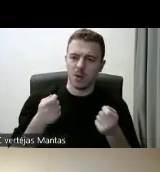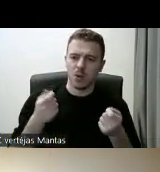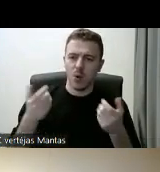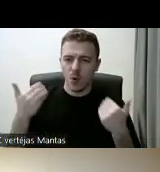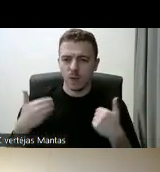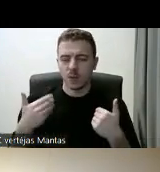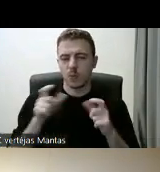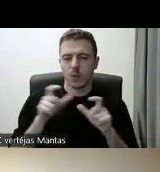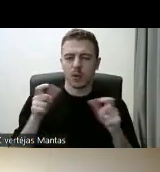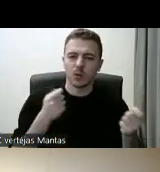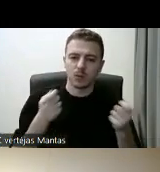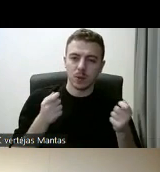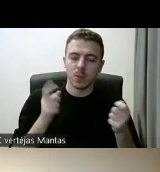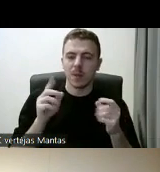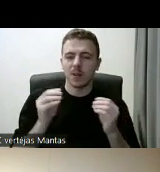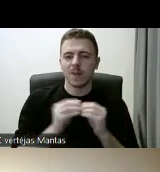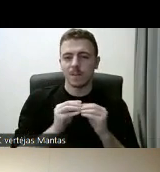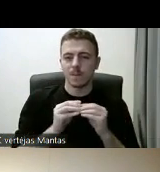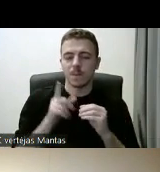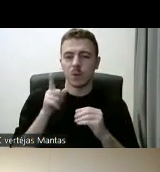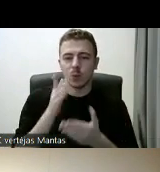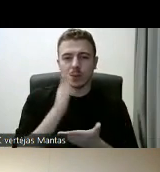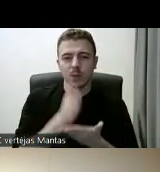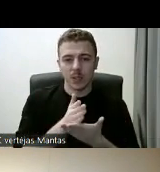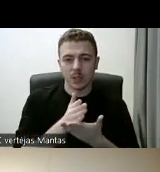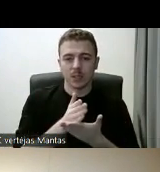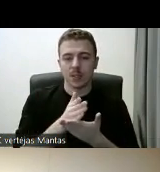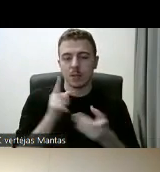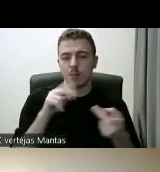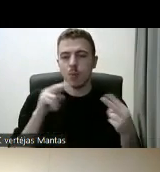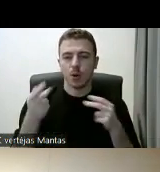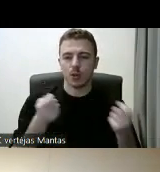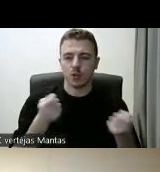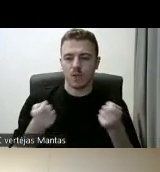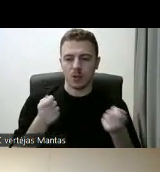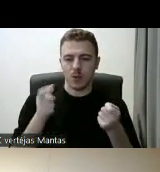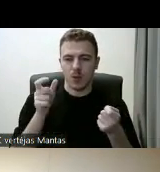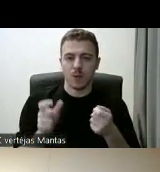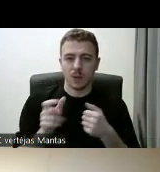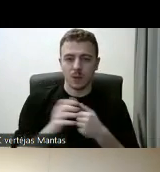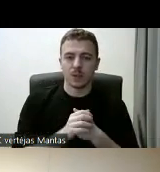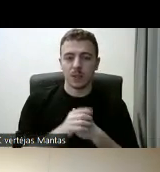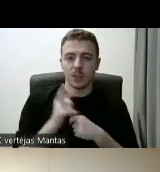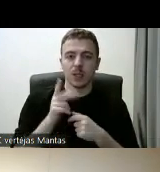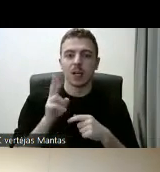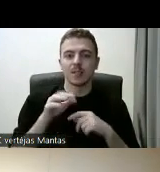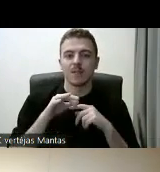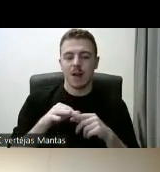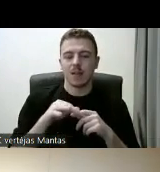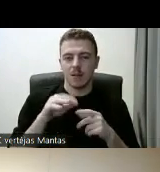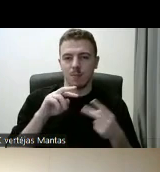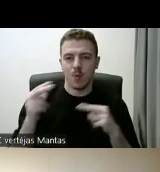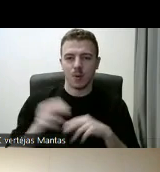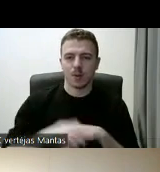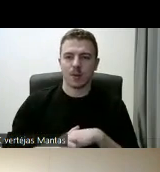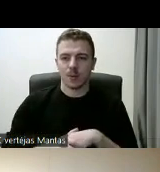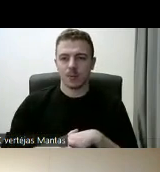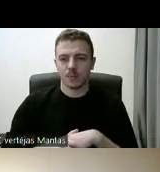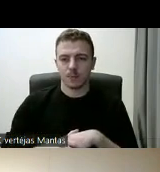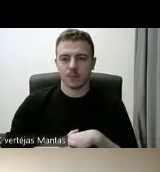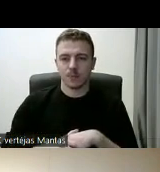mokyklos vadovas. Bet vis viena, jūs esate to pokyčio vadovas, kuris veda tą pokytį į priekį. Ir